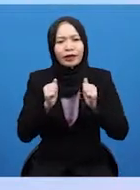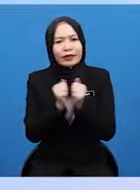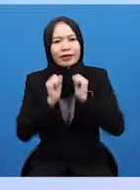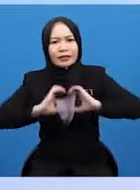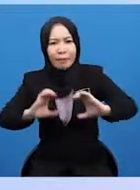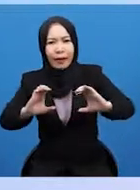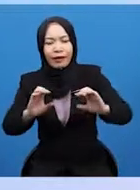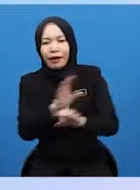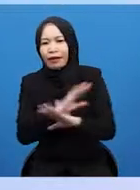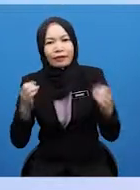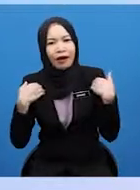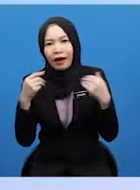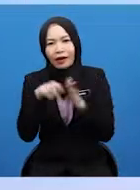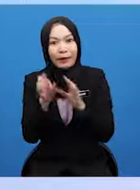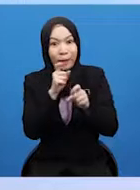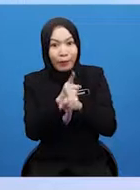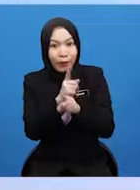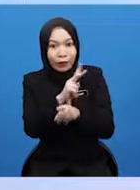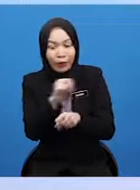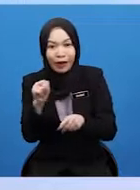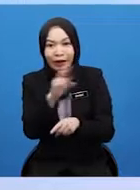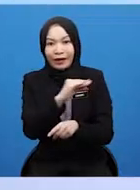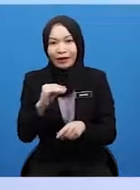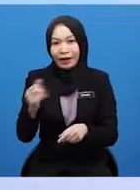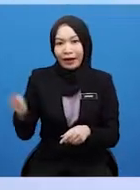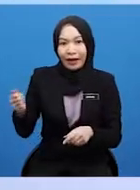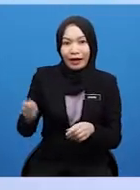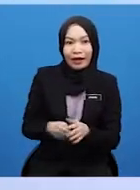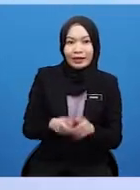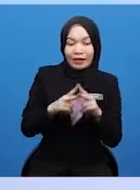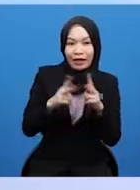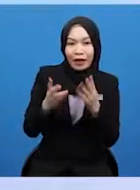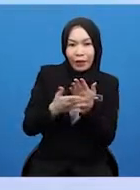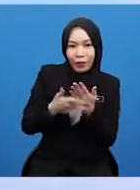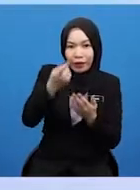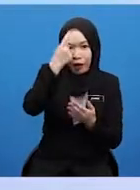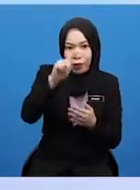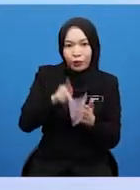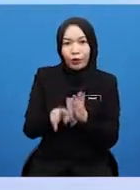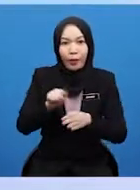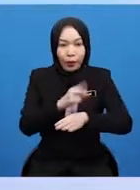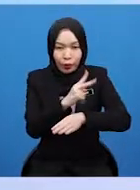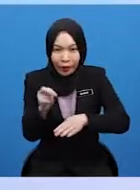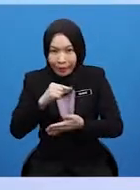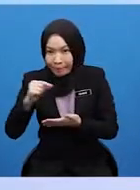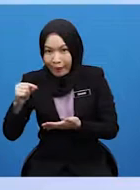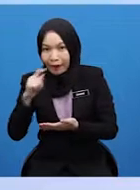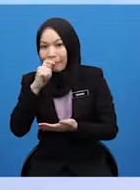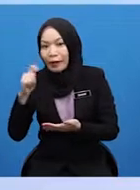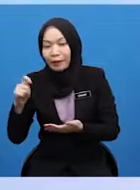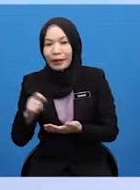mudah adalah penggunaan pen ataupun pensel. Ha, macam mana? Nampak